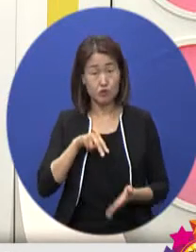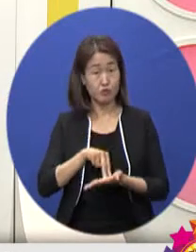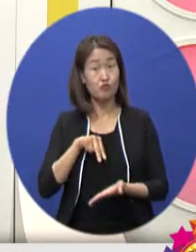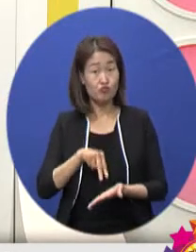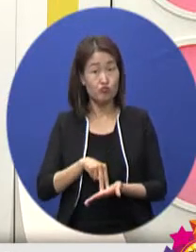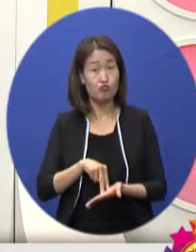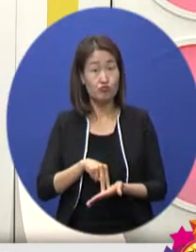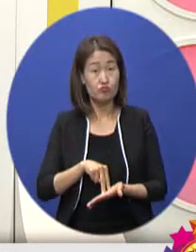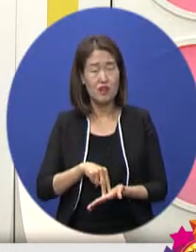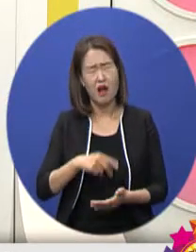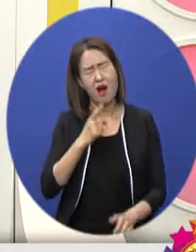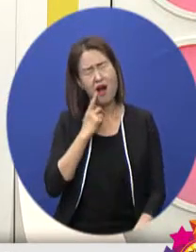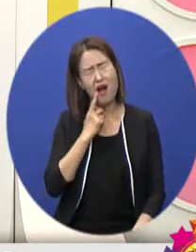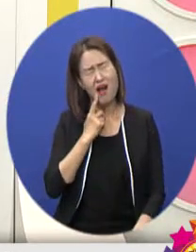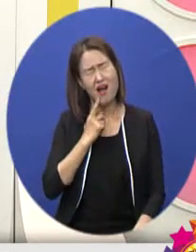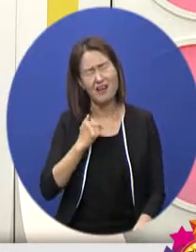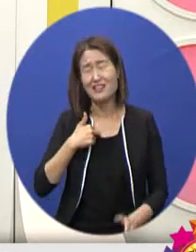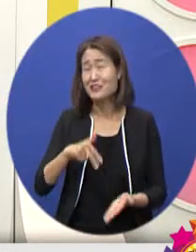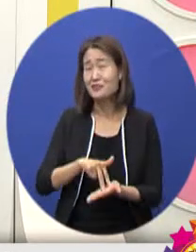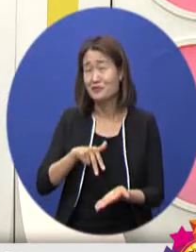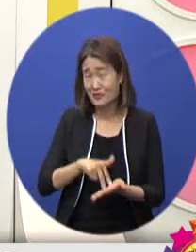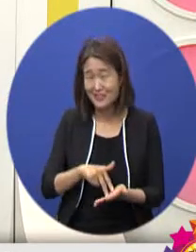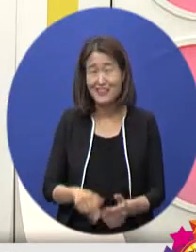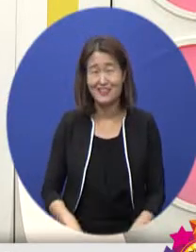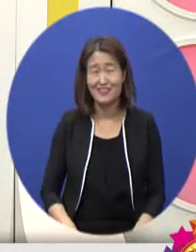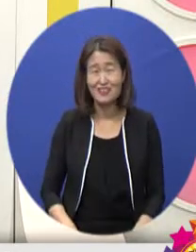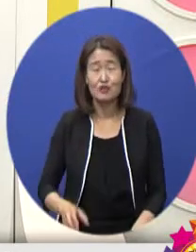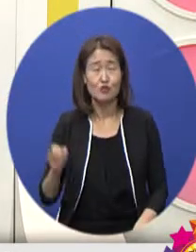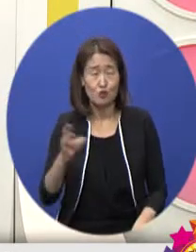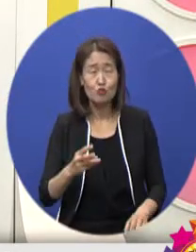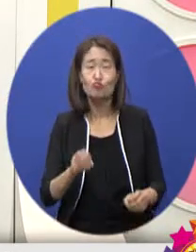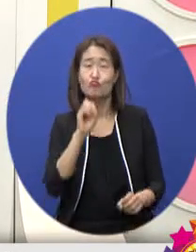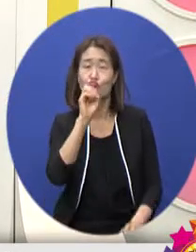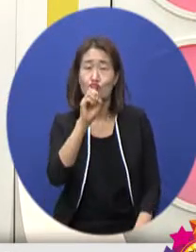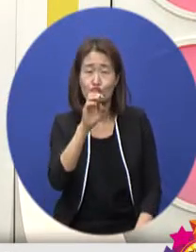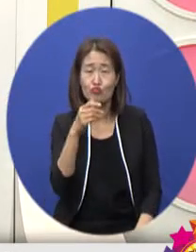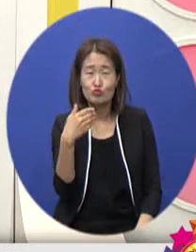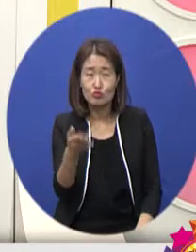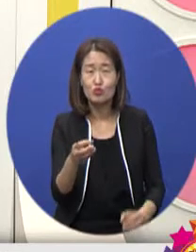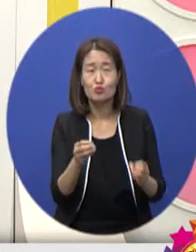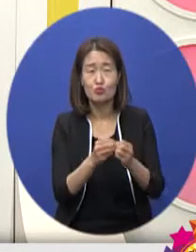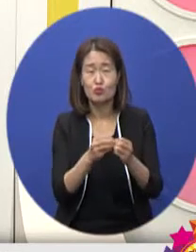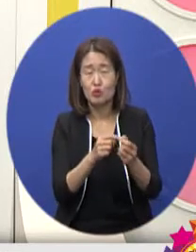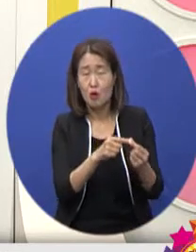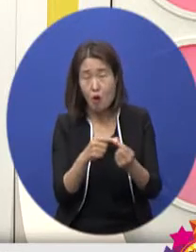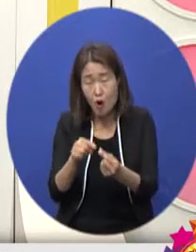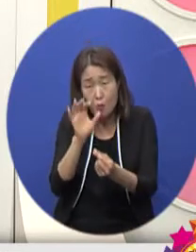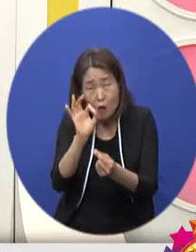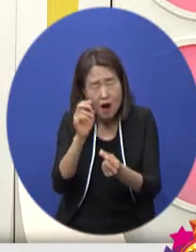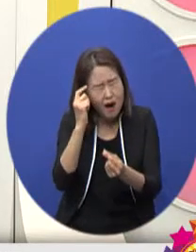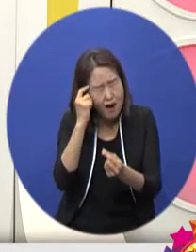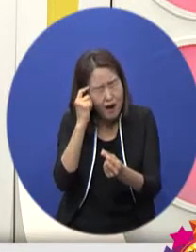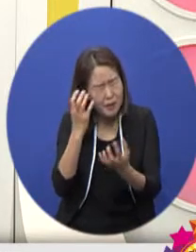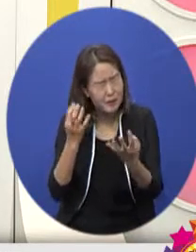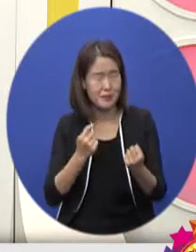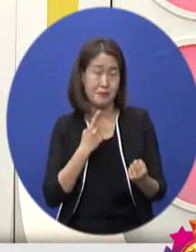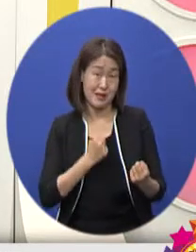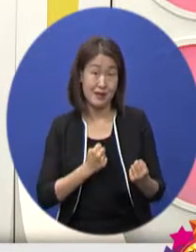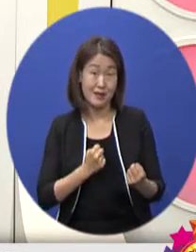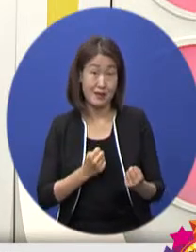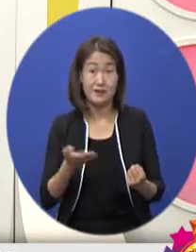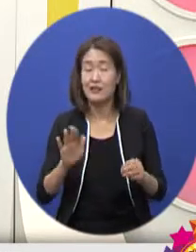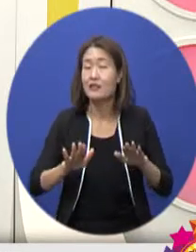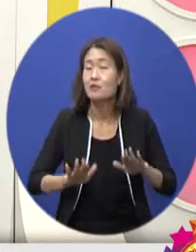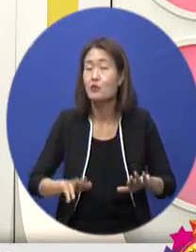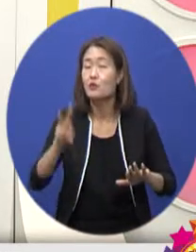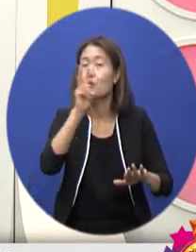가장 부러운 시선으로 그 자막에 나가는 그 멘트를 제가 좀 보면서 생각을 많이 하는데요.